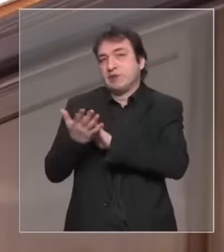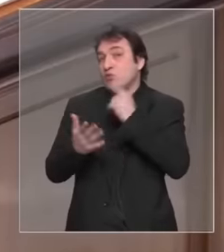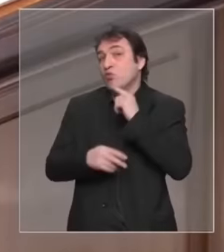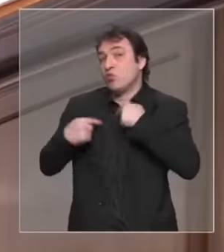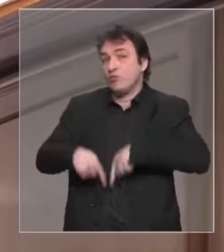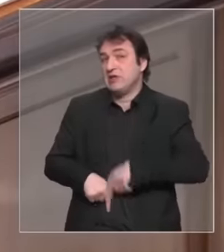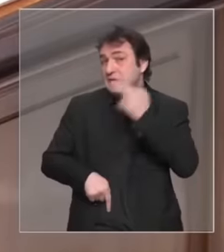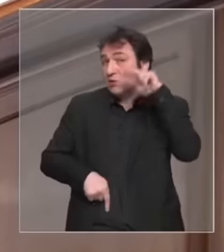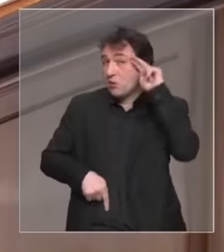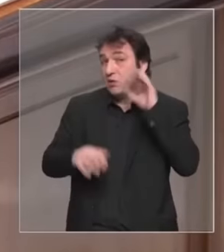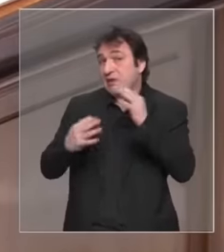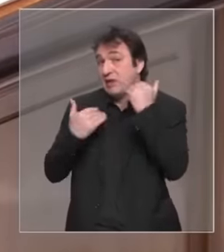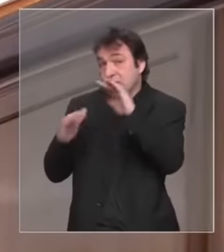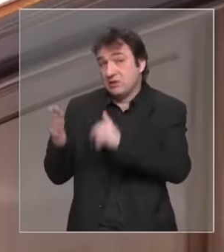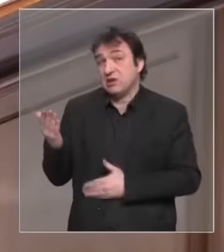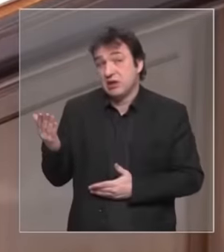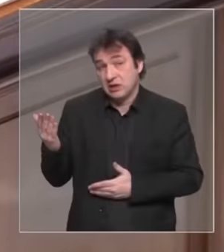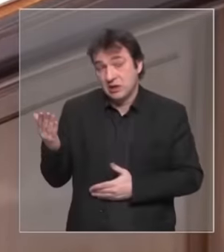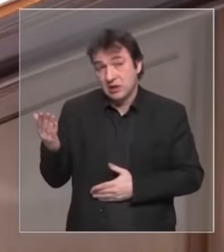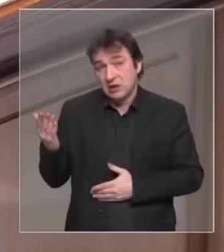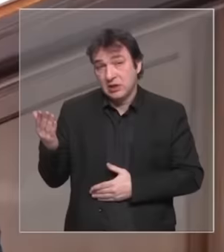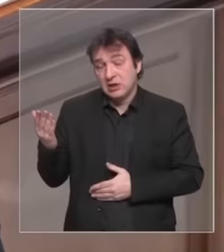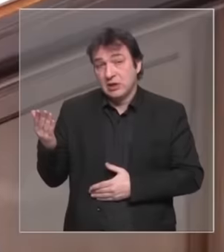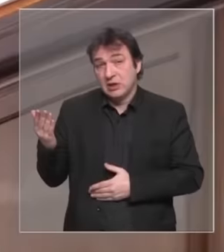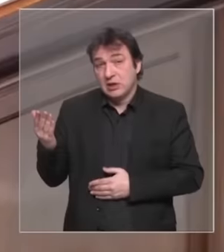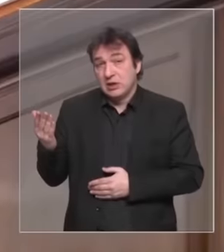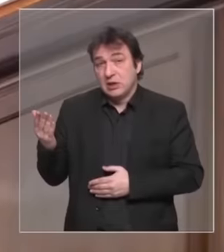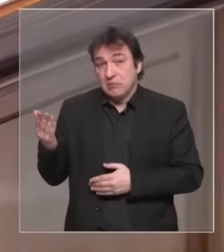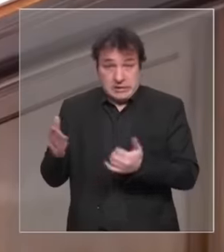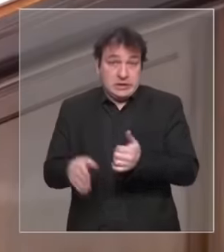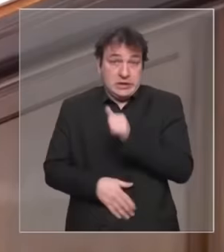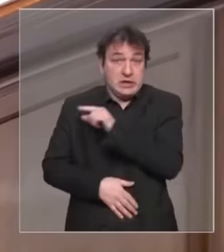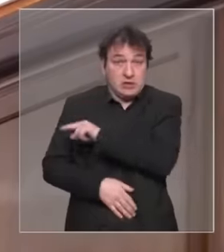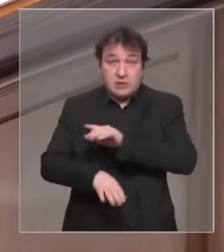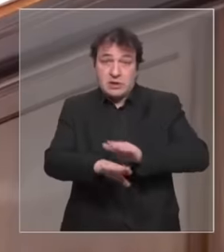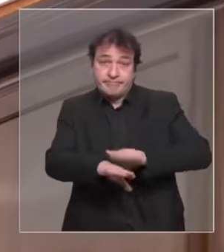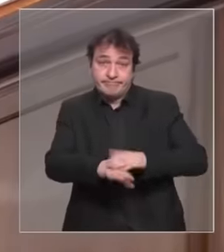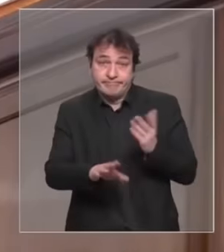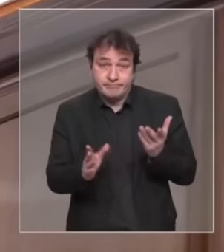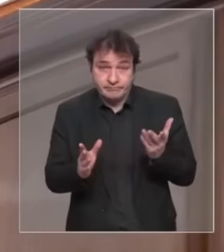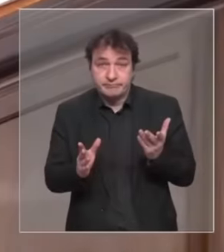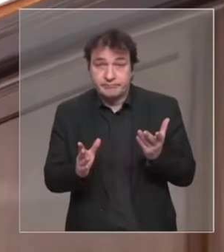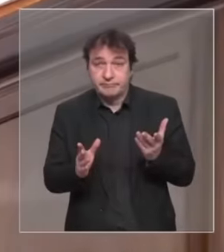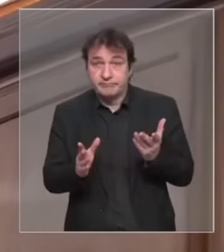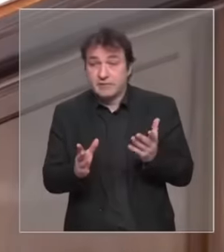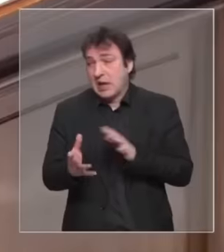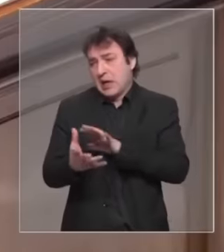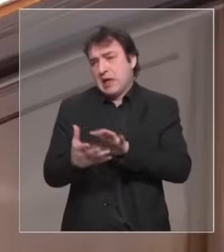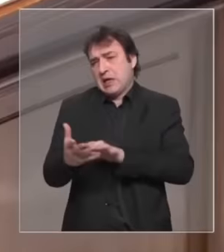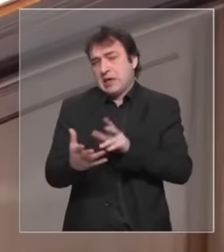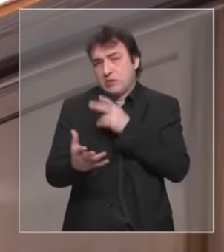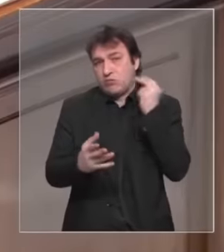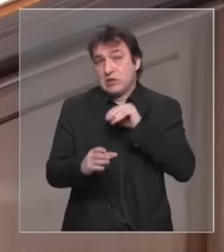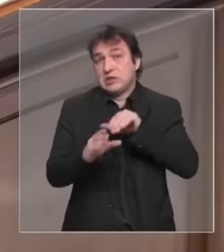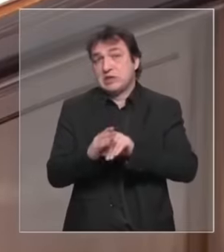de l'Europe et des Affaires étrangères, Stéphane Séjourné. Comme il l'a indiqué hier, la catastrophe humanitaire qui se déroule à